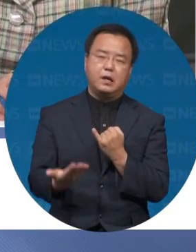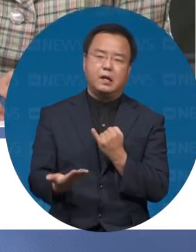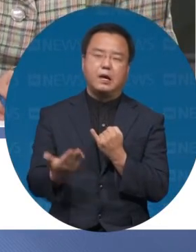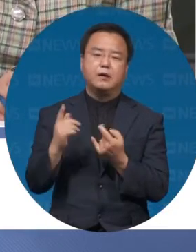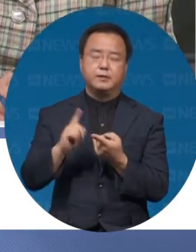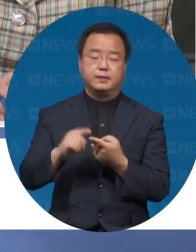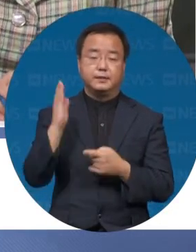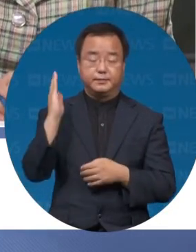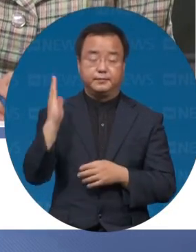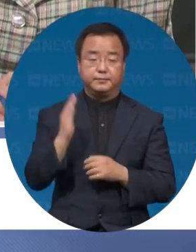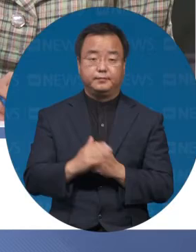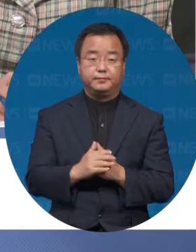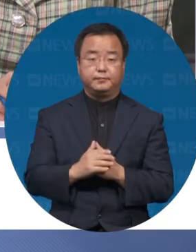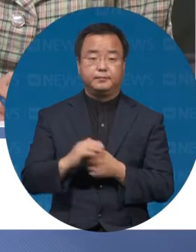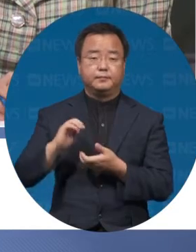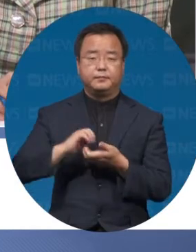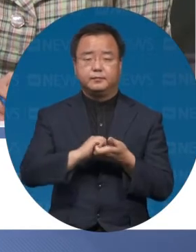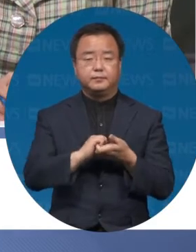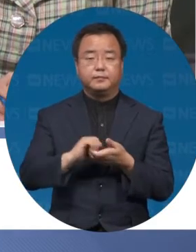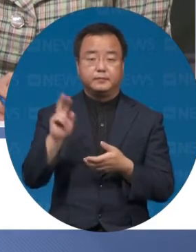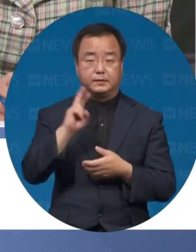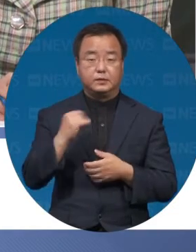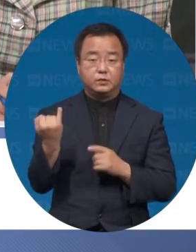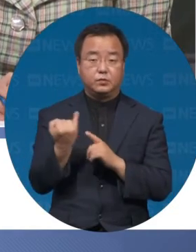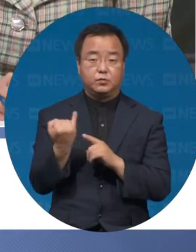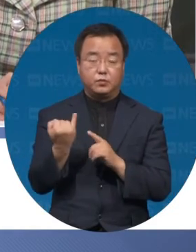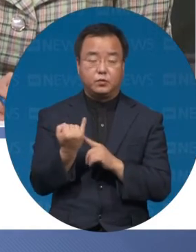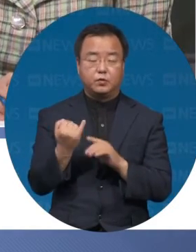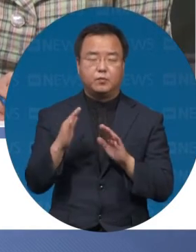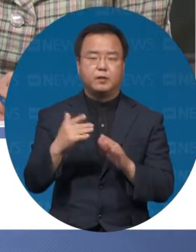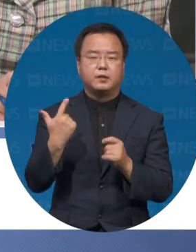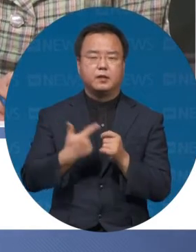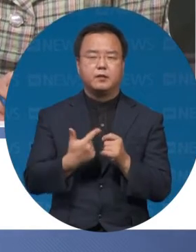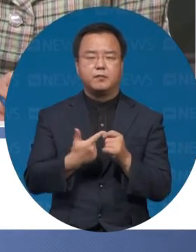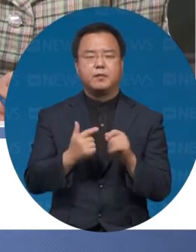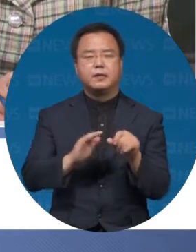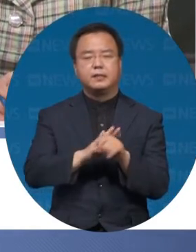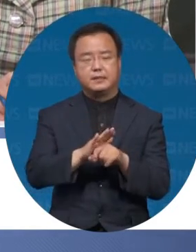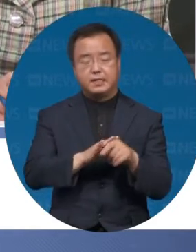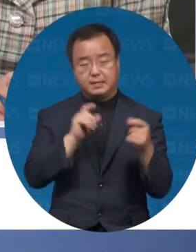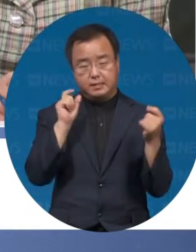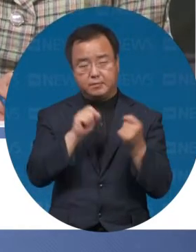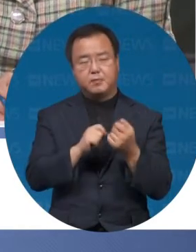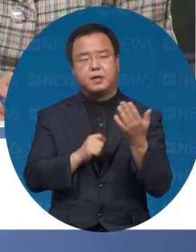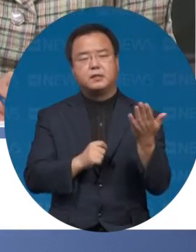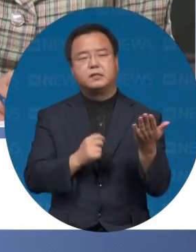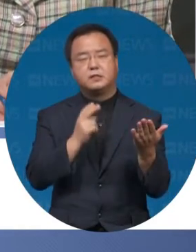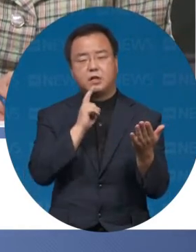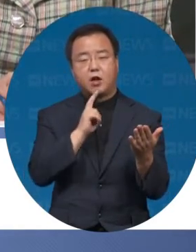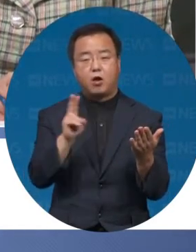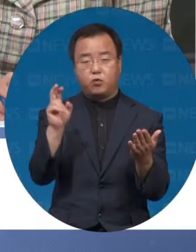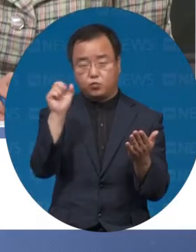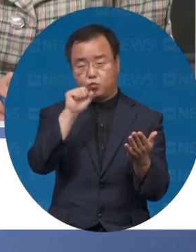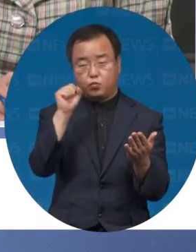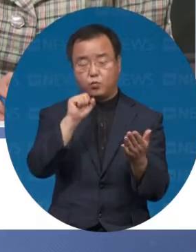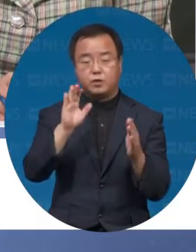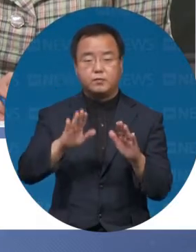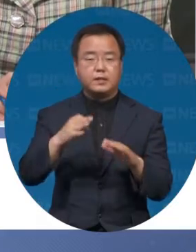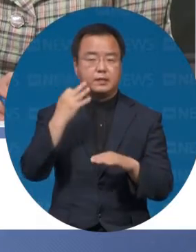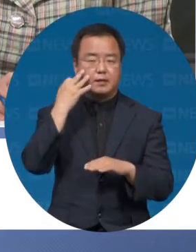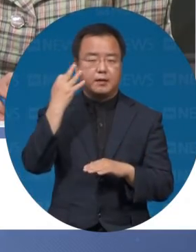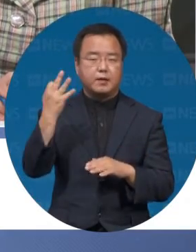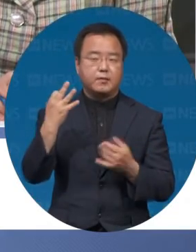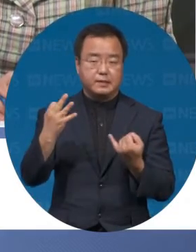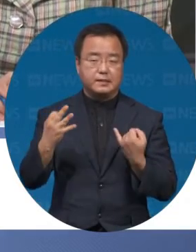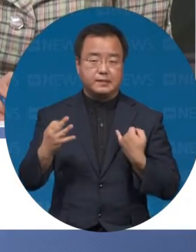이야기합니다. 소프라노 홍혜란은 여섯 번째 곡인 다정한 그대여를 가장 좋아한다고 했는데요. 현재 14개월 된